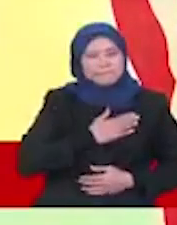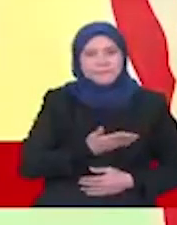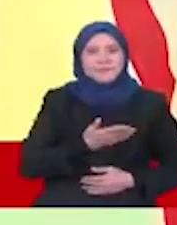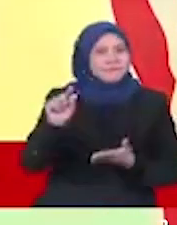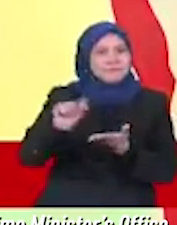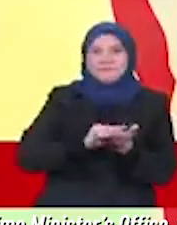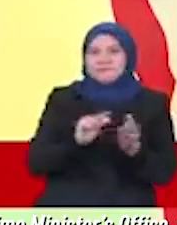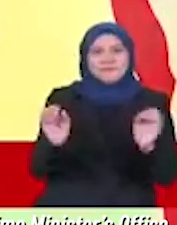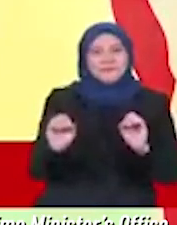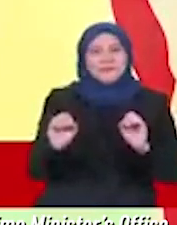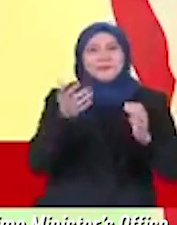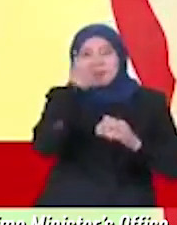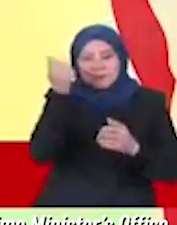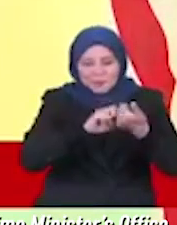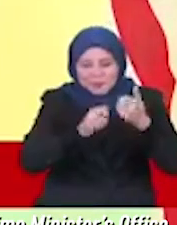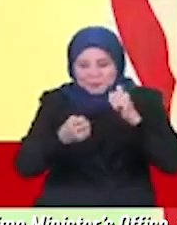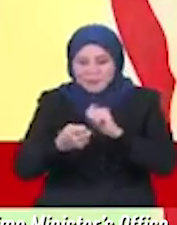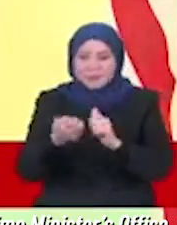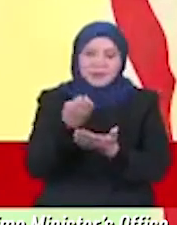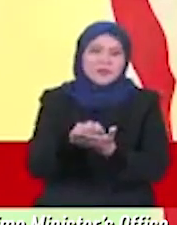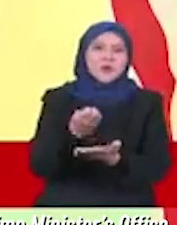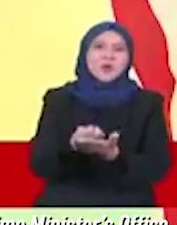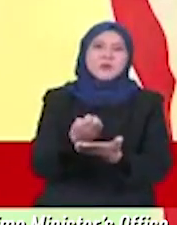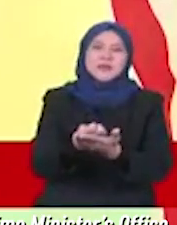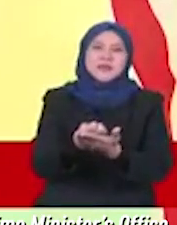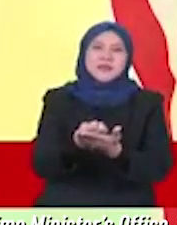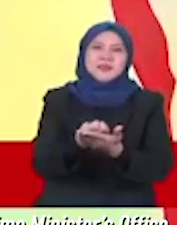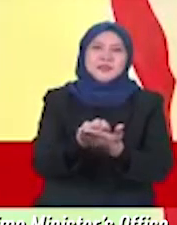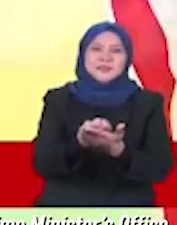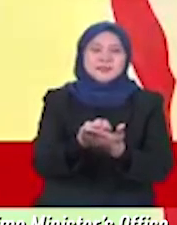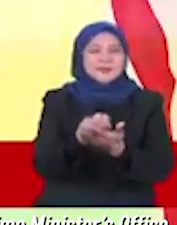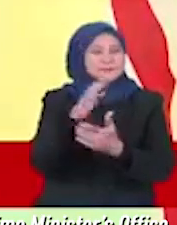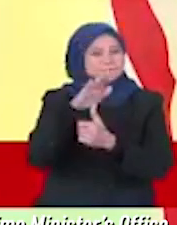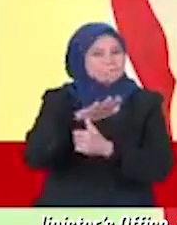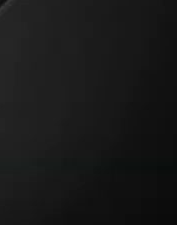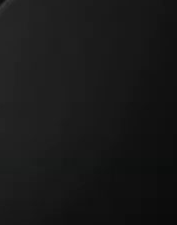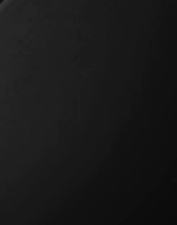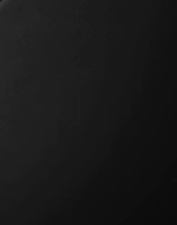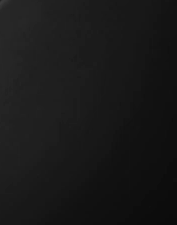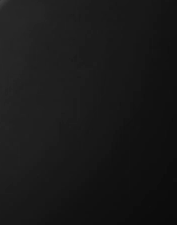memandangkan masalah ekonomi menekan kehidupan rakyat.